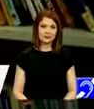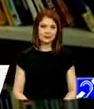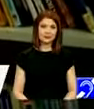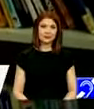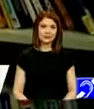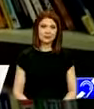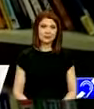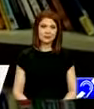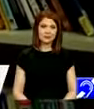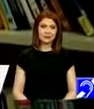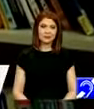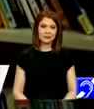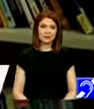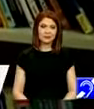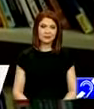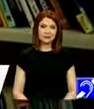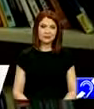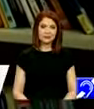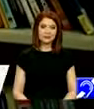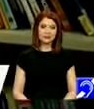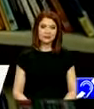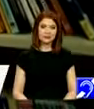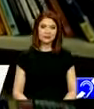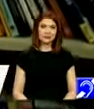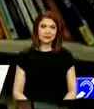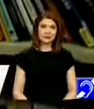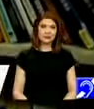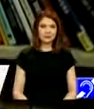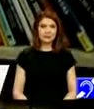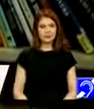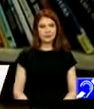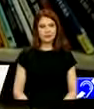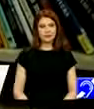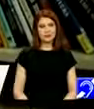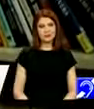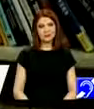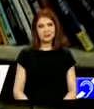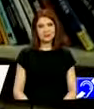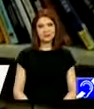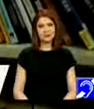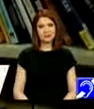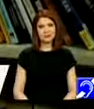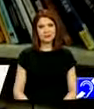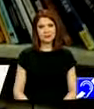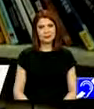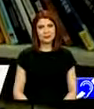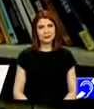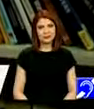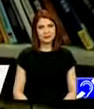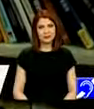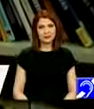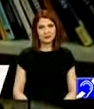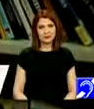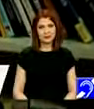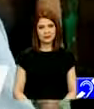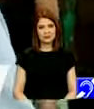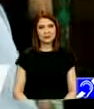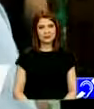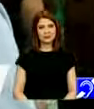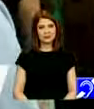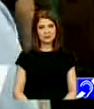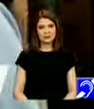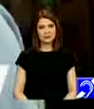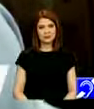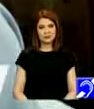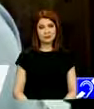country, and I want to speak Romanian, to learn Romanian, to live with Romanian